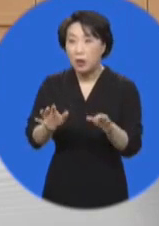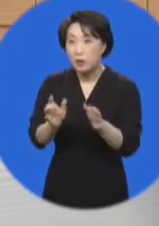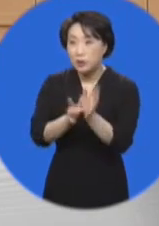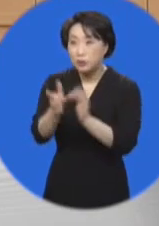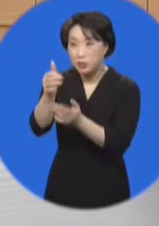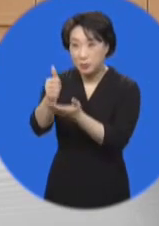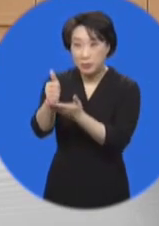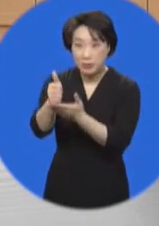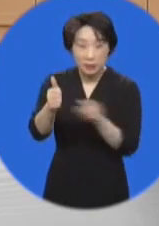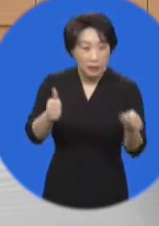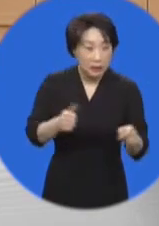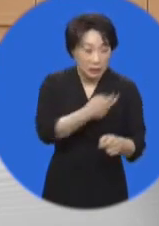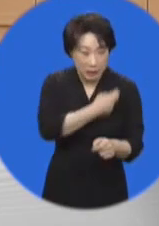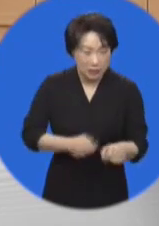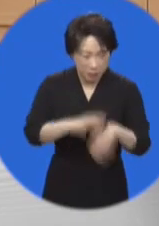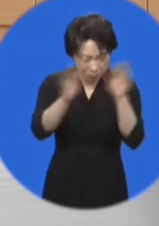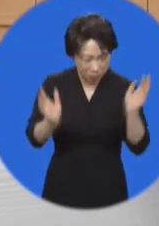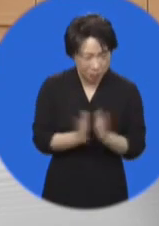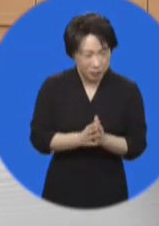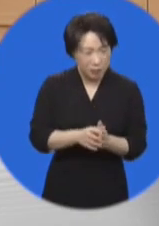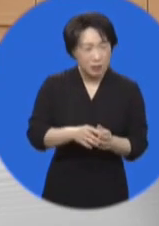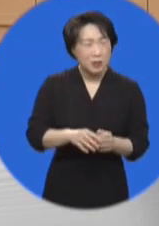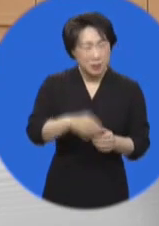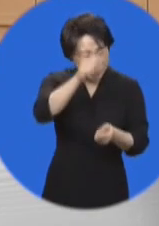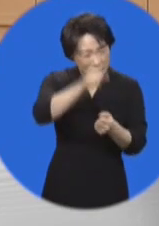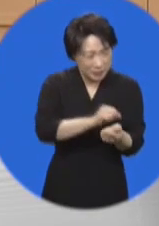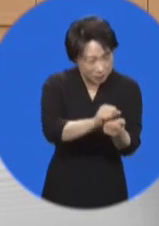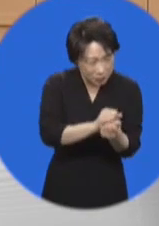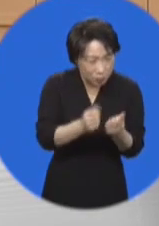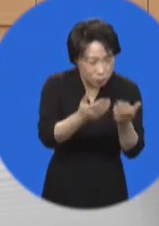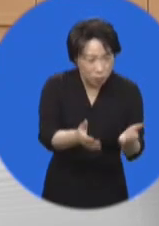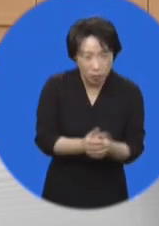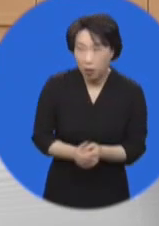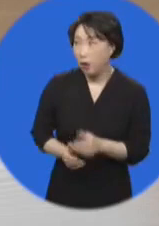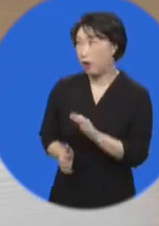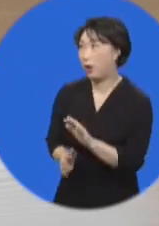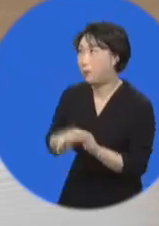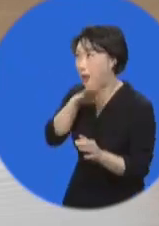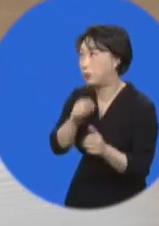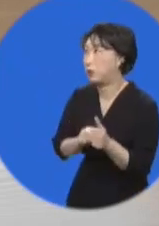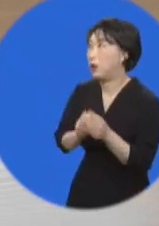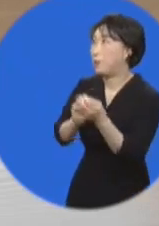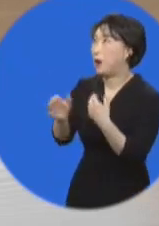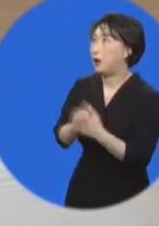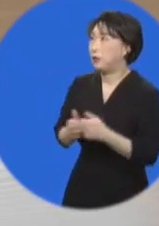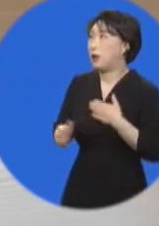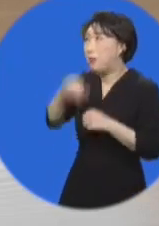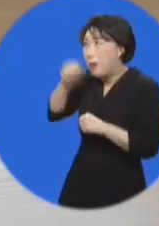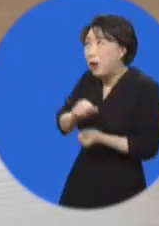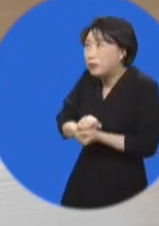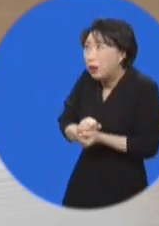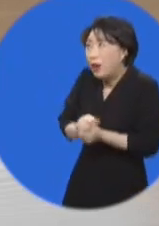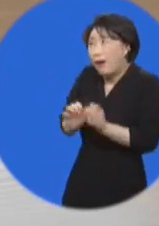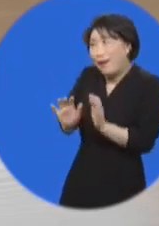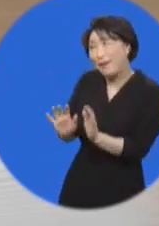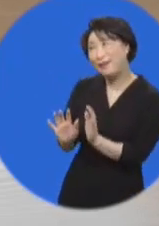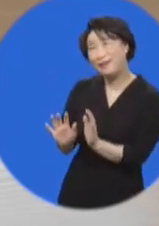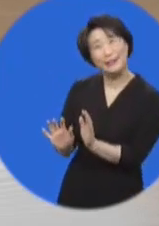다 씻을 때 주님 내 발을 씻기시나이까?